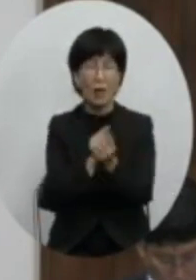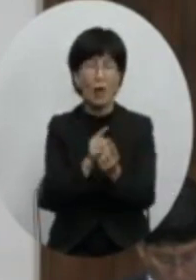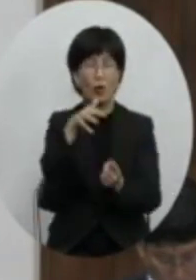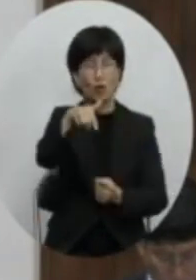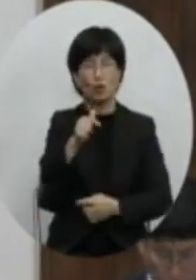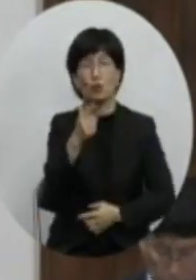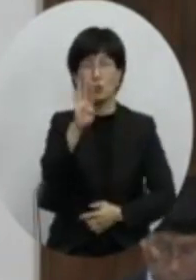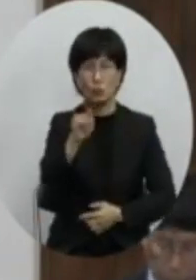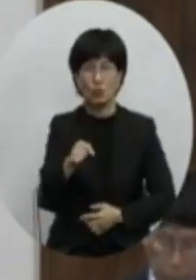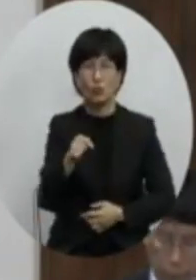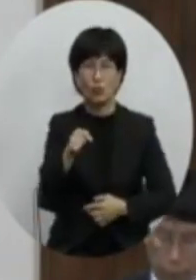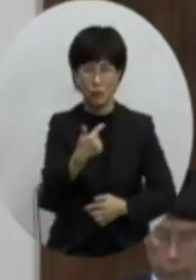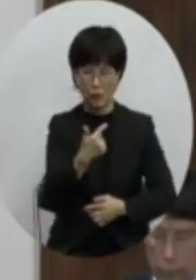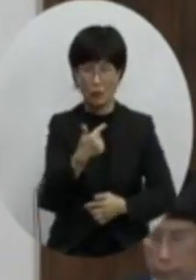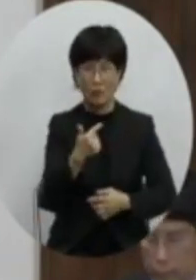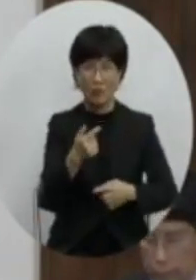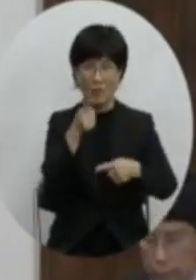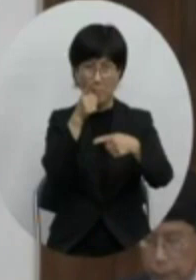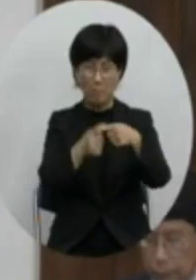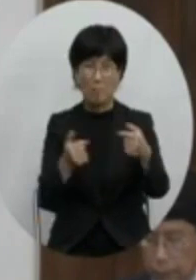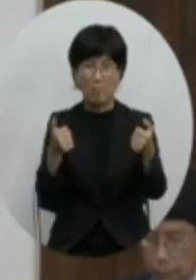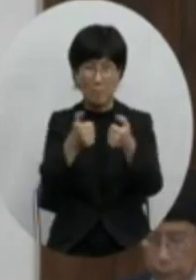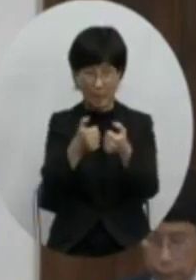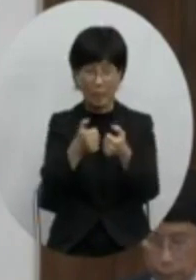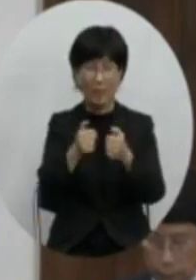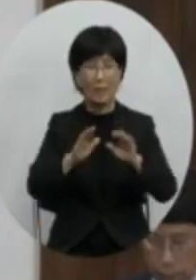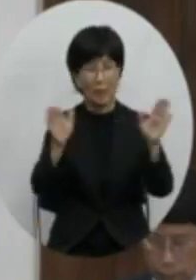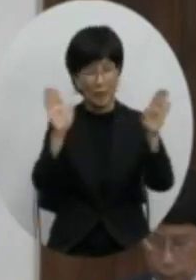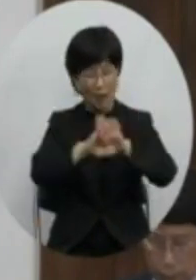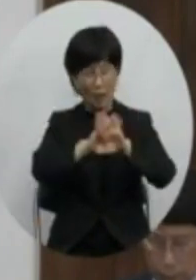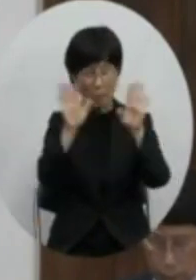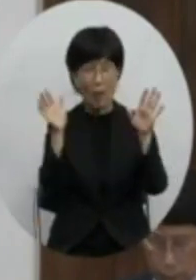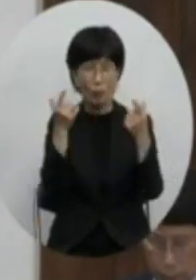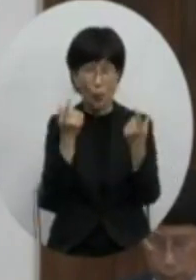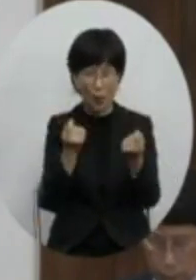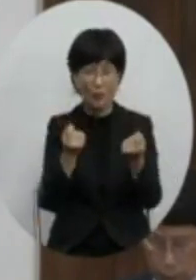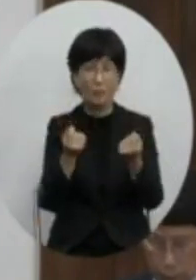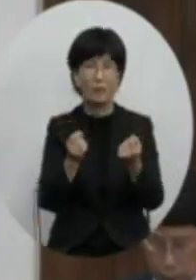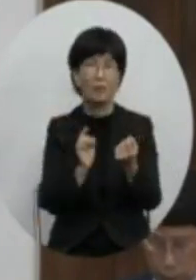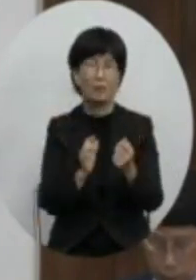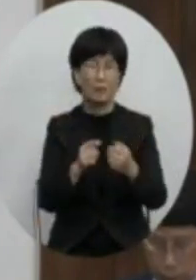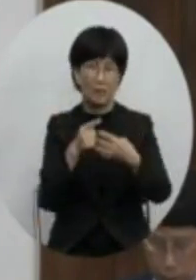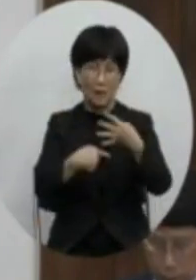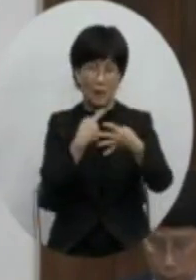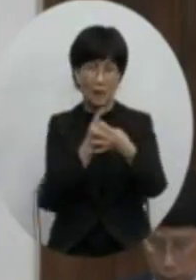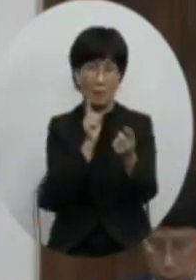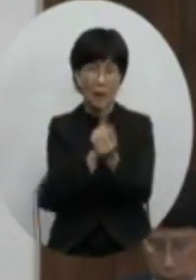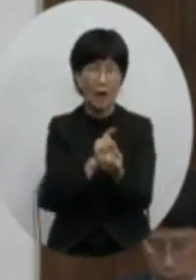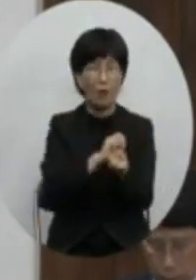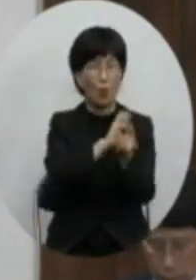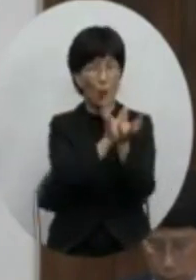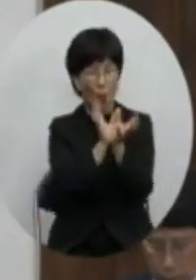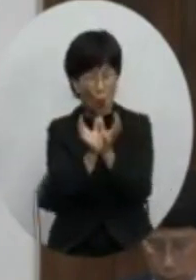춘분입니다. 완연한 봄 기온 속에 꽃피는 계절이 오고 온갖 꽃들이